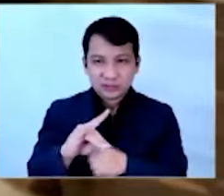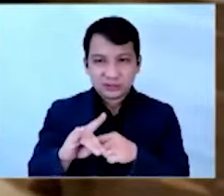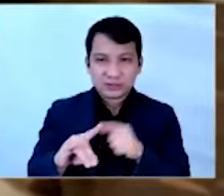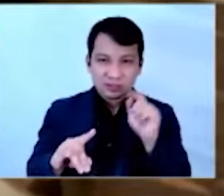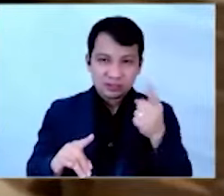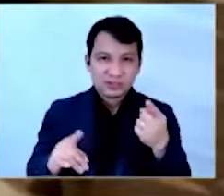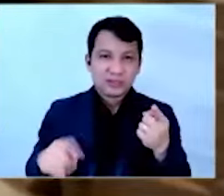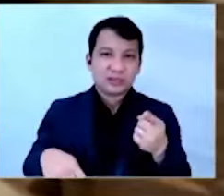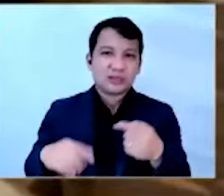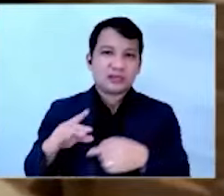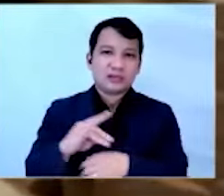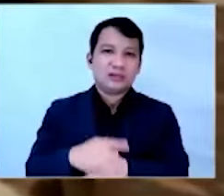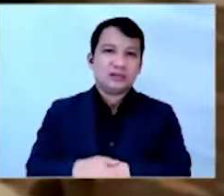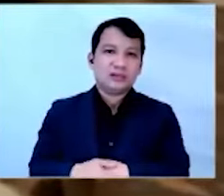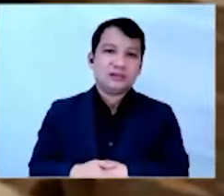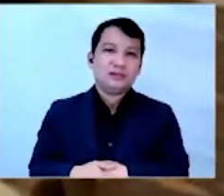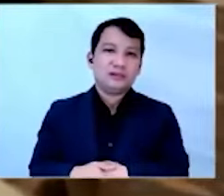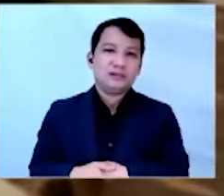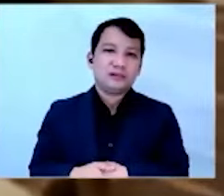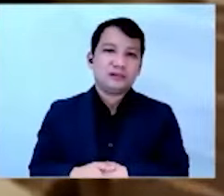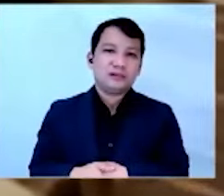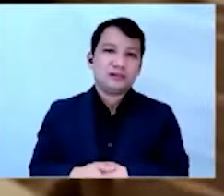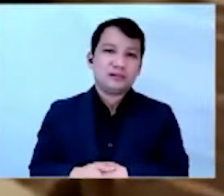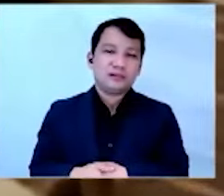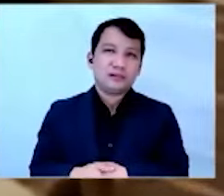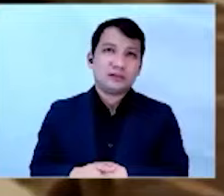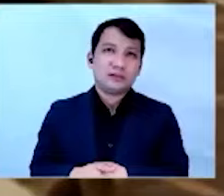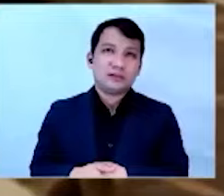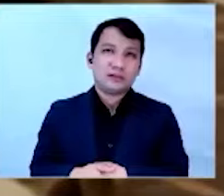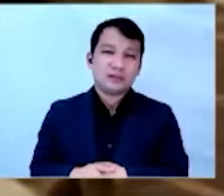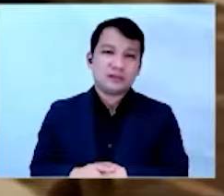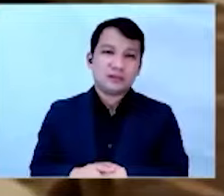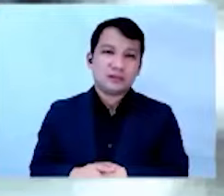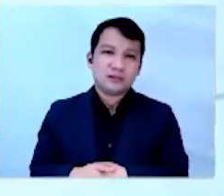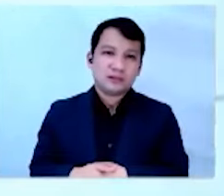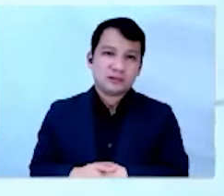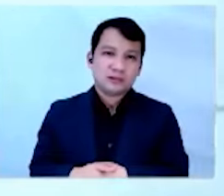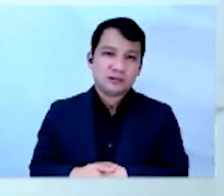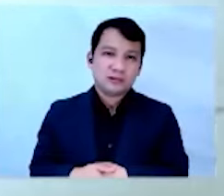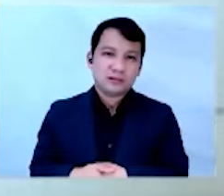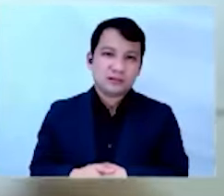lang. At teka, teka, teka. Tagay na agon niya, oh. Cute.